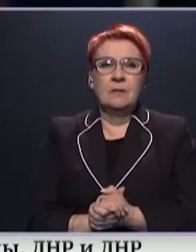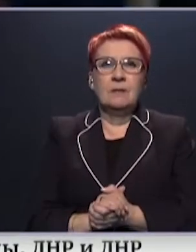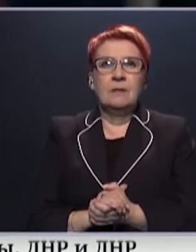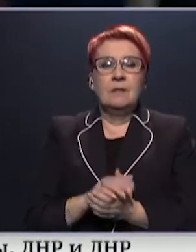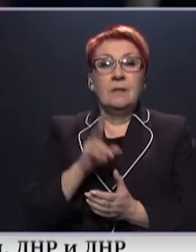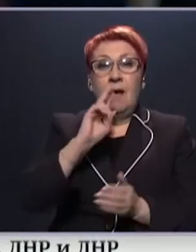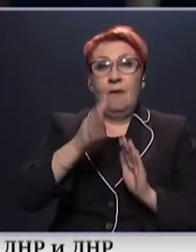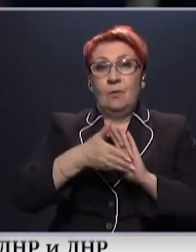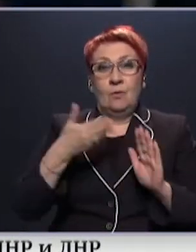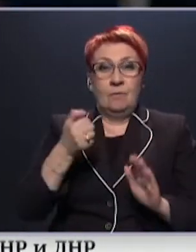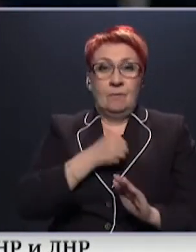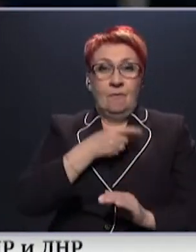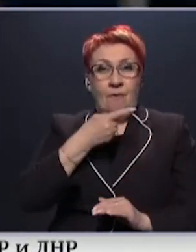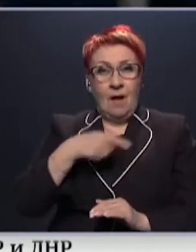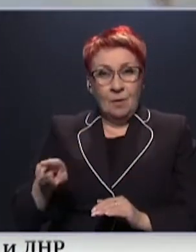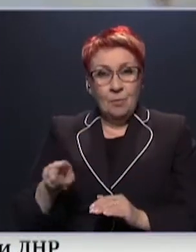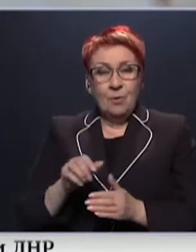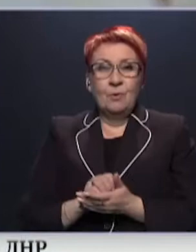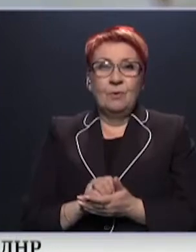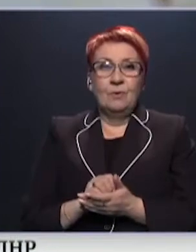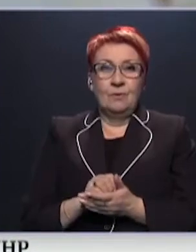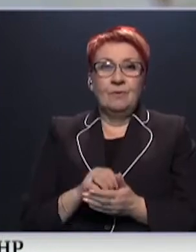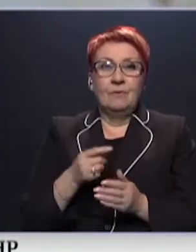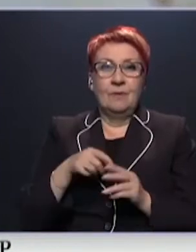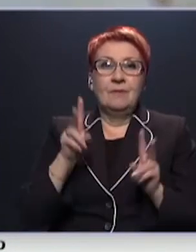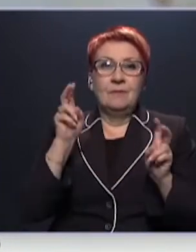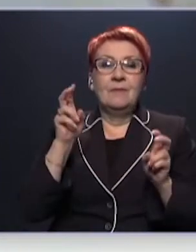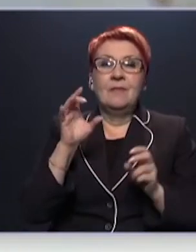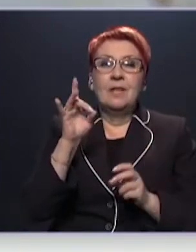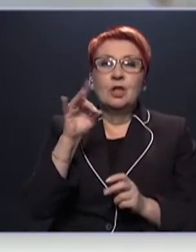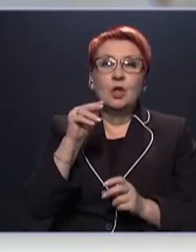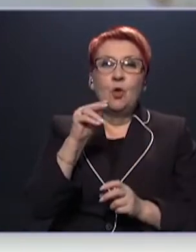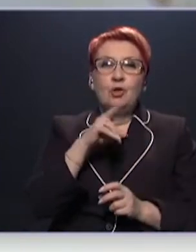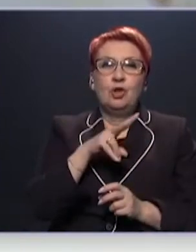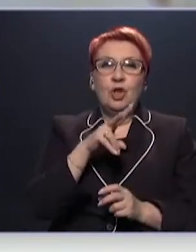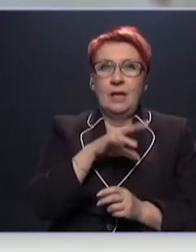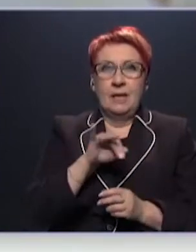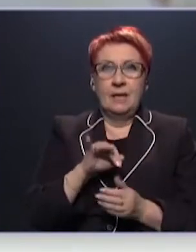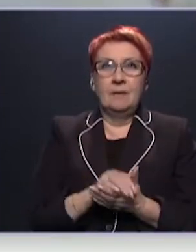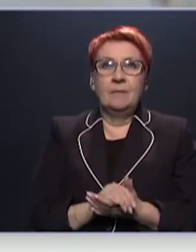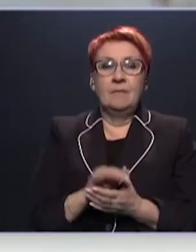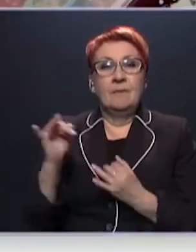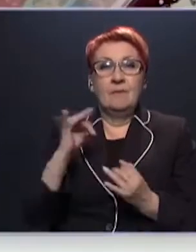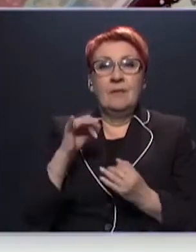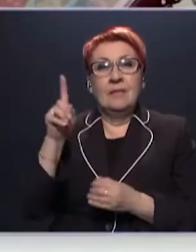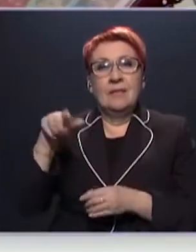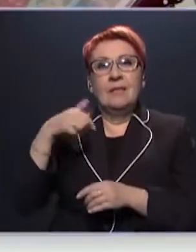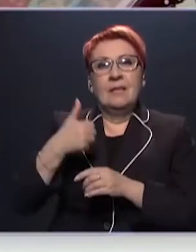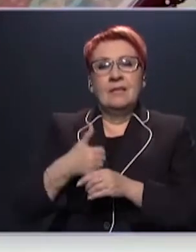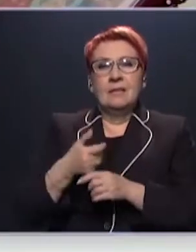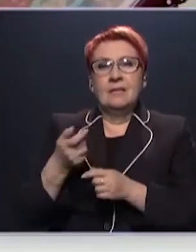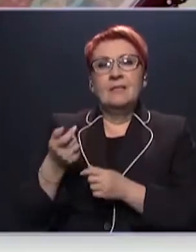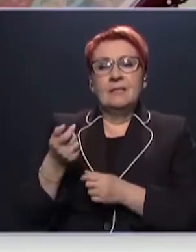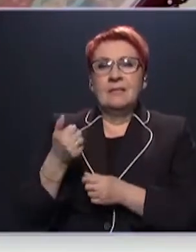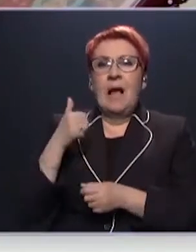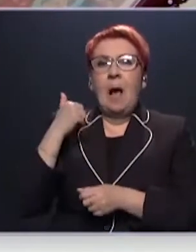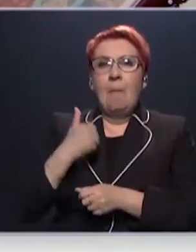срочники, которые у нас есть договоренность с командованием воинской части, и